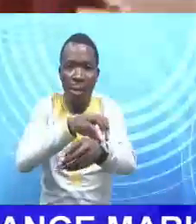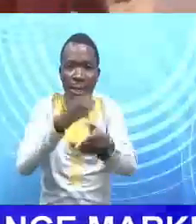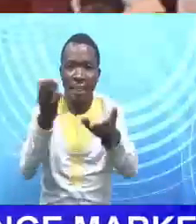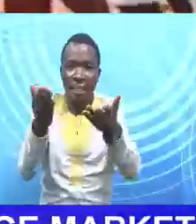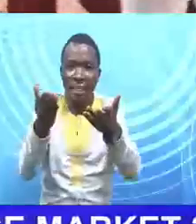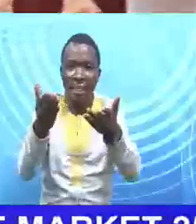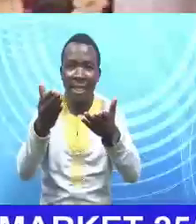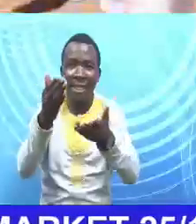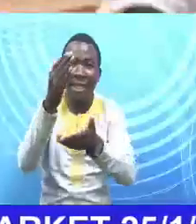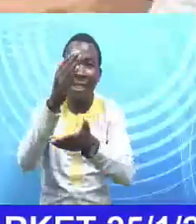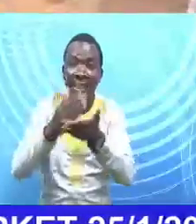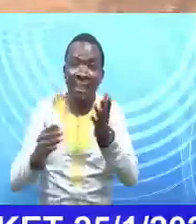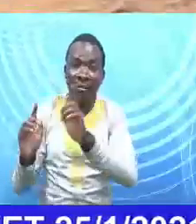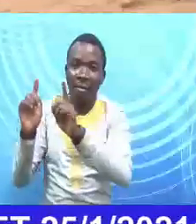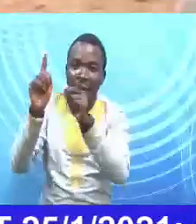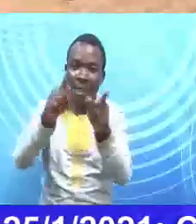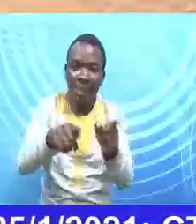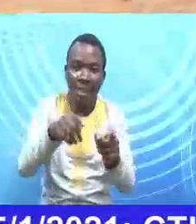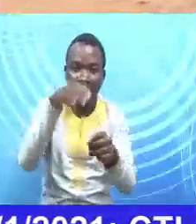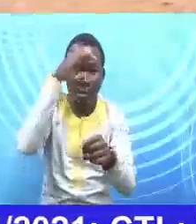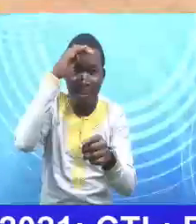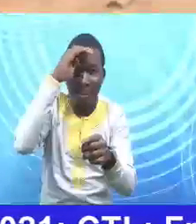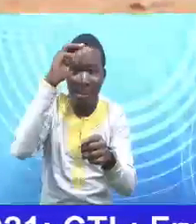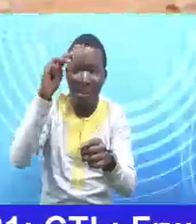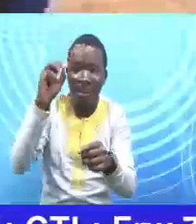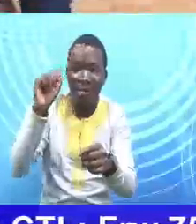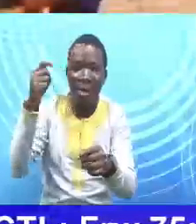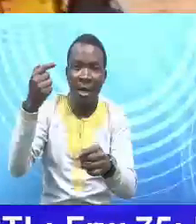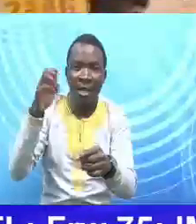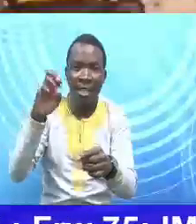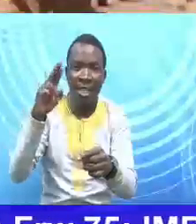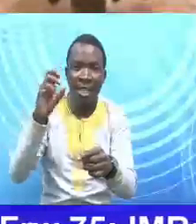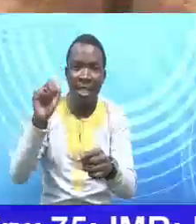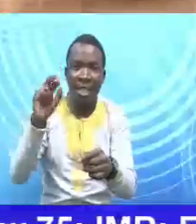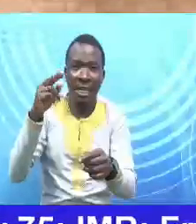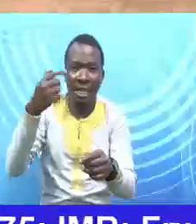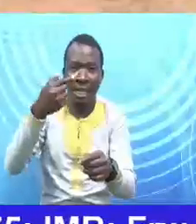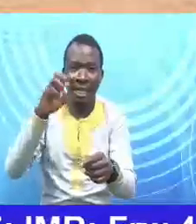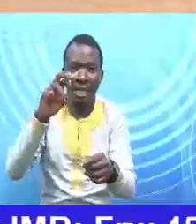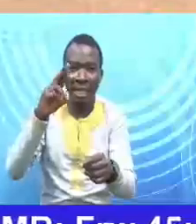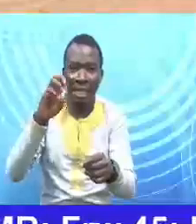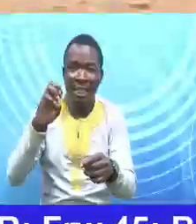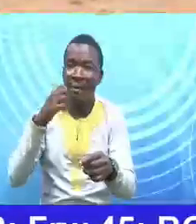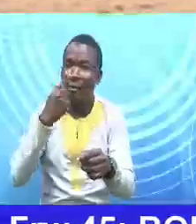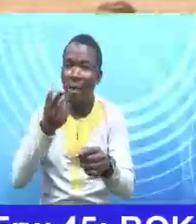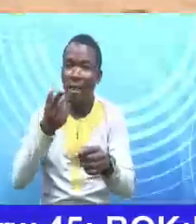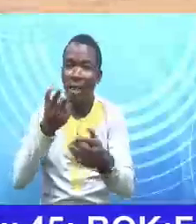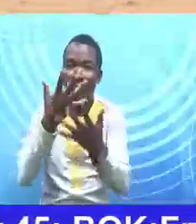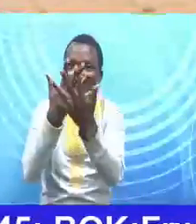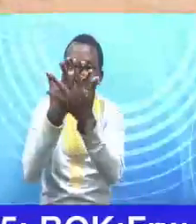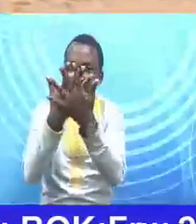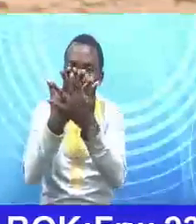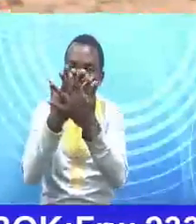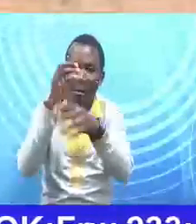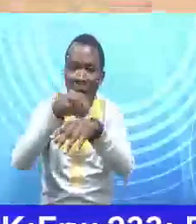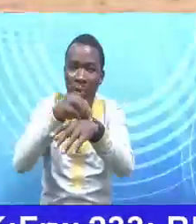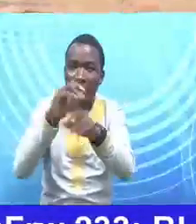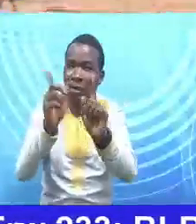Ababagare bamwe bageze kuri polisi ya Mageragere ngo barababwira ngo ntago bari bubafunge bakomeretse ngo nibabanze bajye kwivuza.